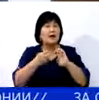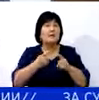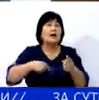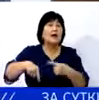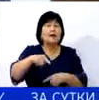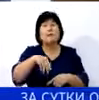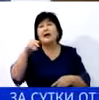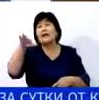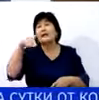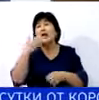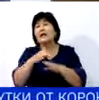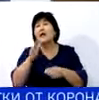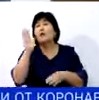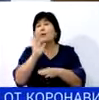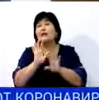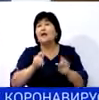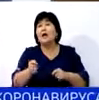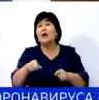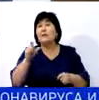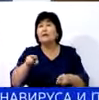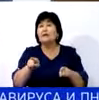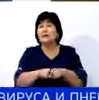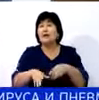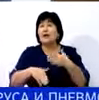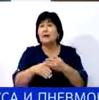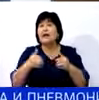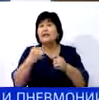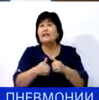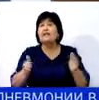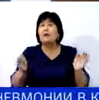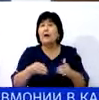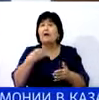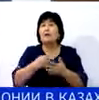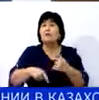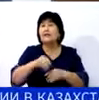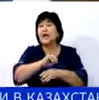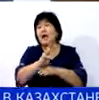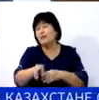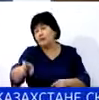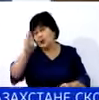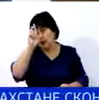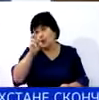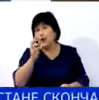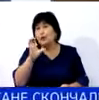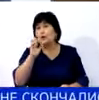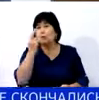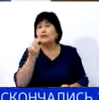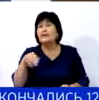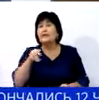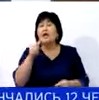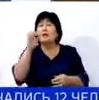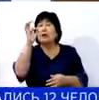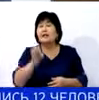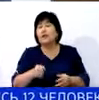– кредиты. В послании президент поручил в целях поддержки малого и среднего бизнеса обеспечить государственное субсидирование процентных ставок